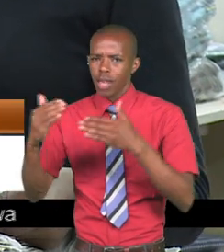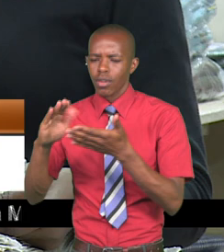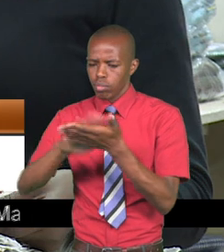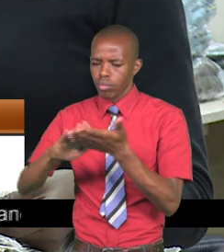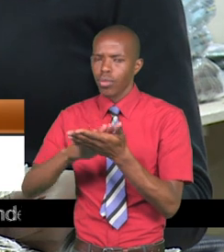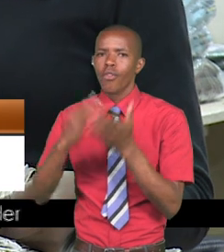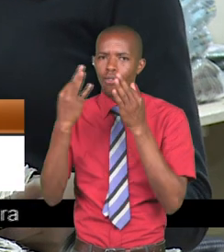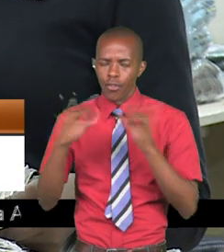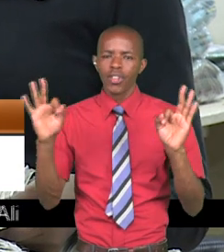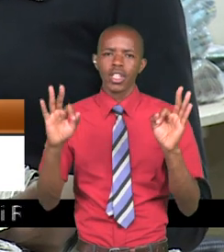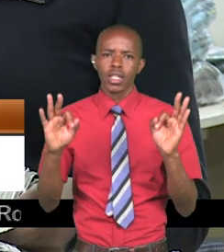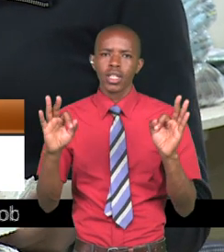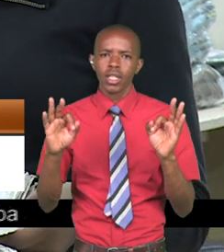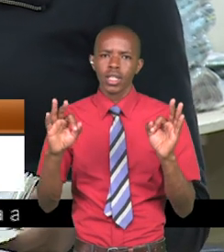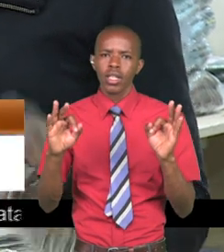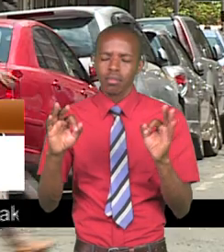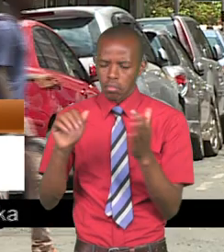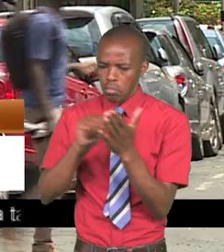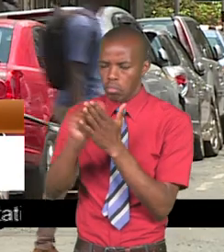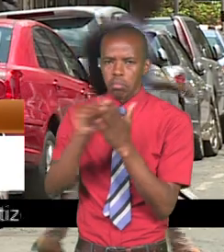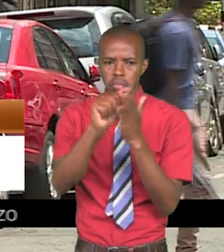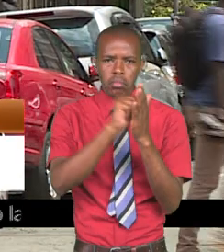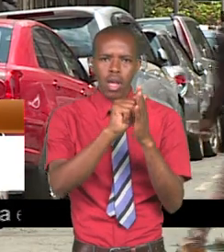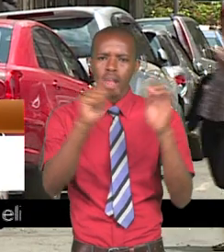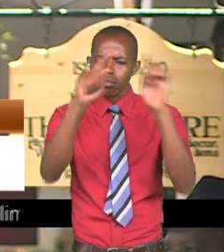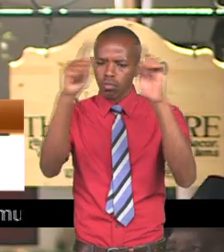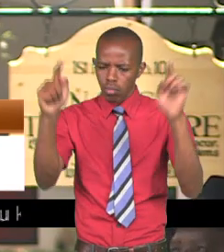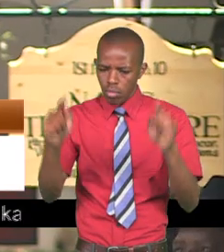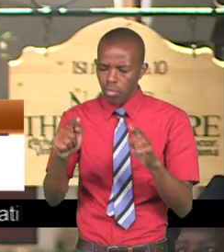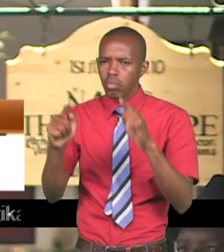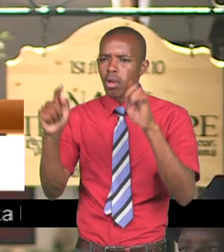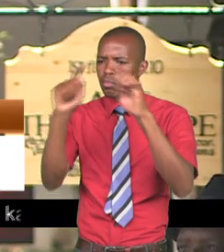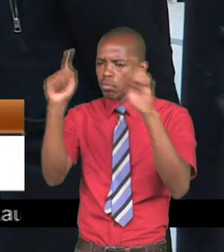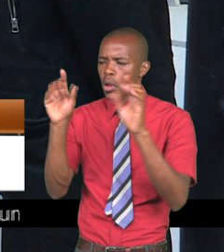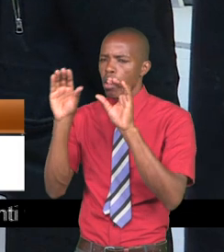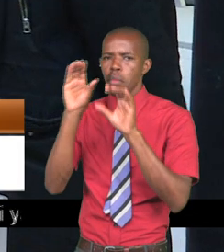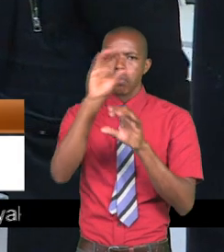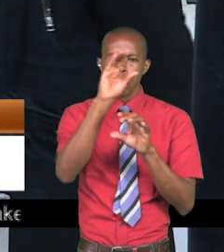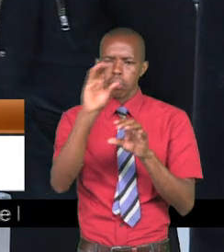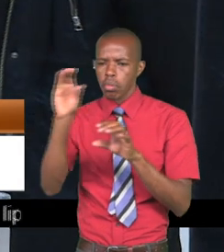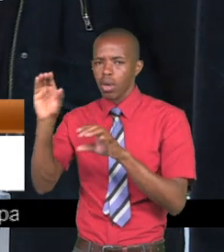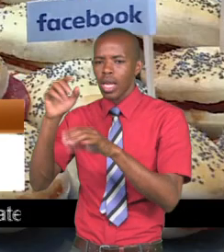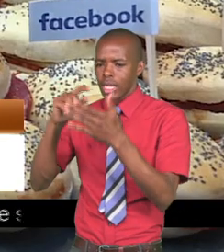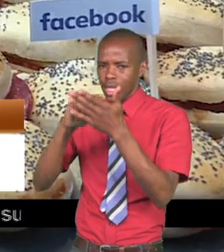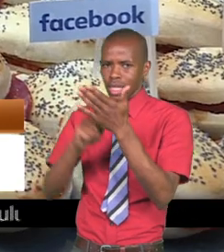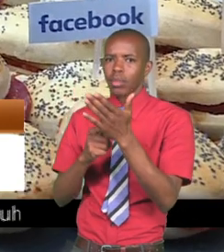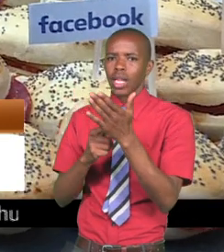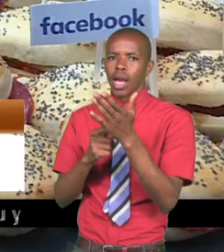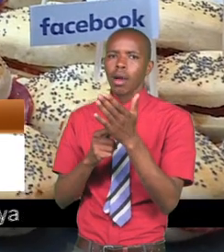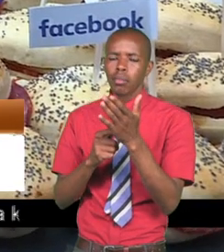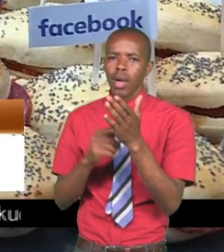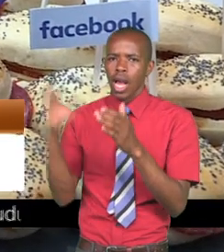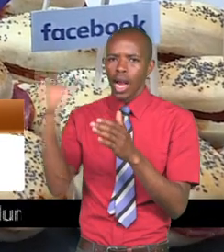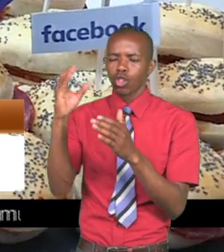za bidhaa, chapisho kwenye majalada, kuweka mabango kando kando ya barabara, na hata wakati mwingine kuandalia wateja